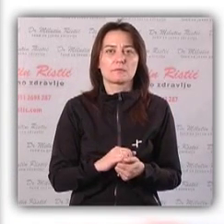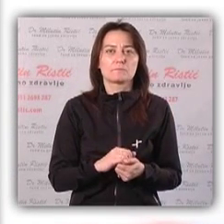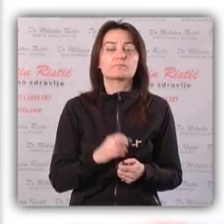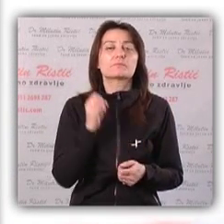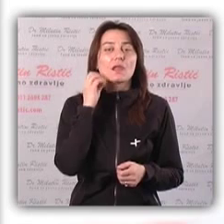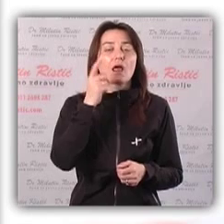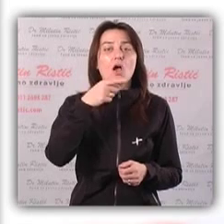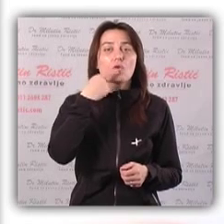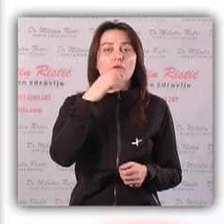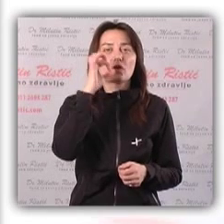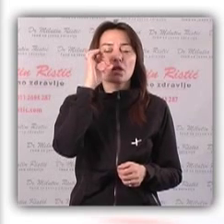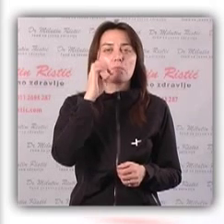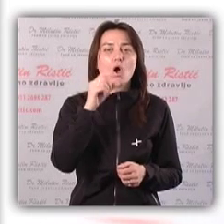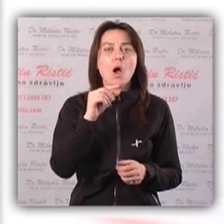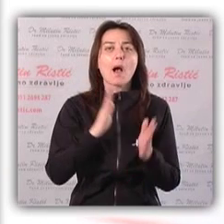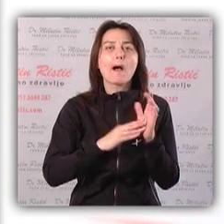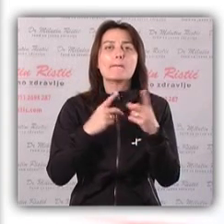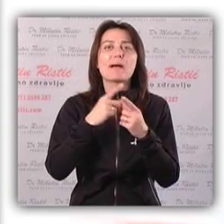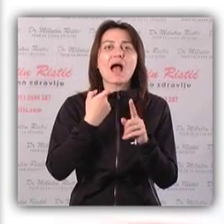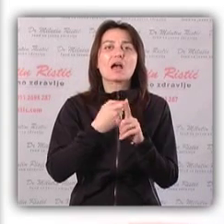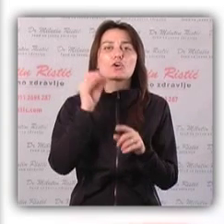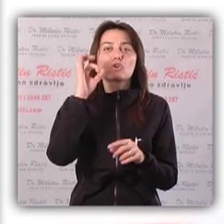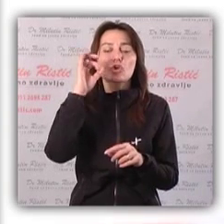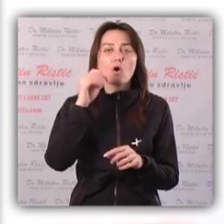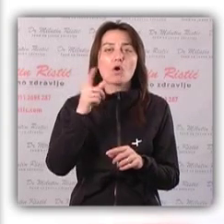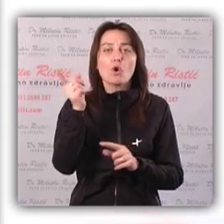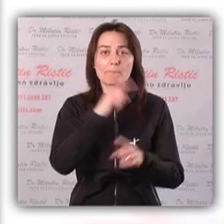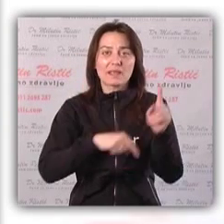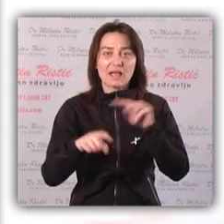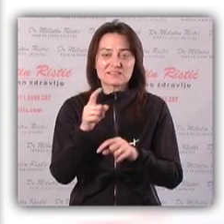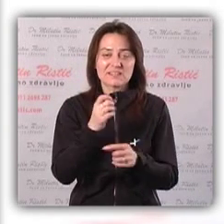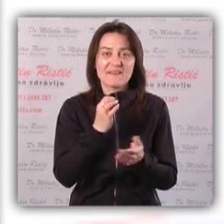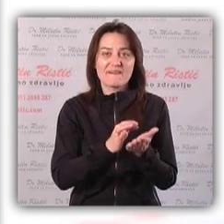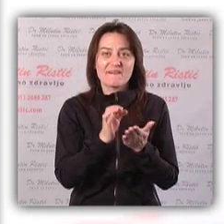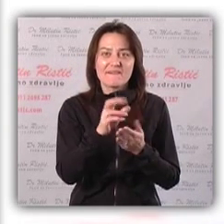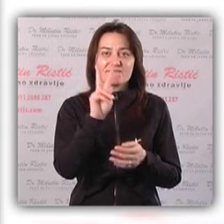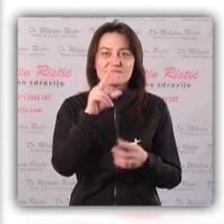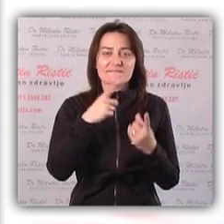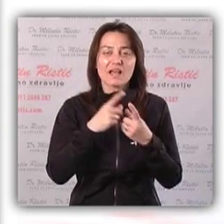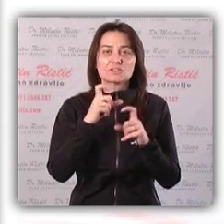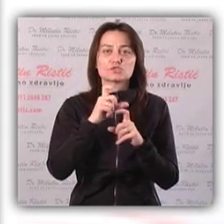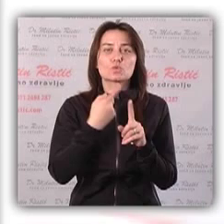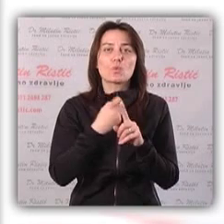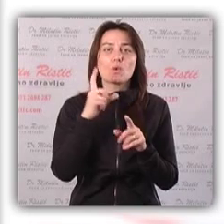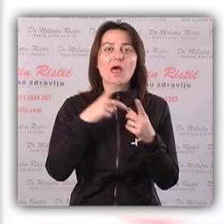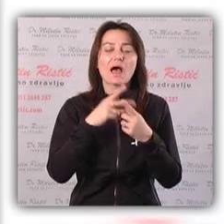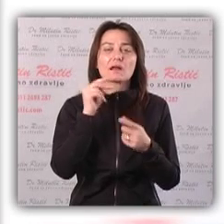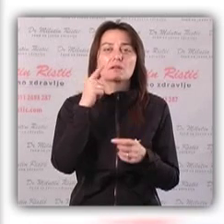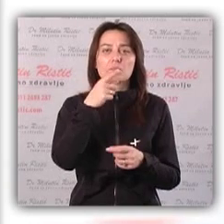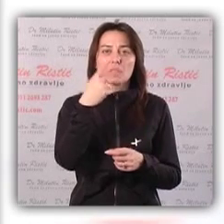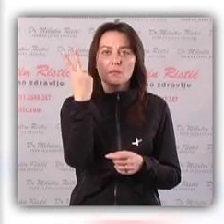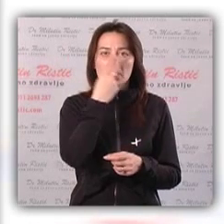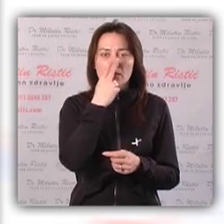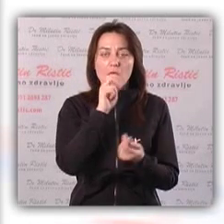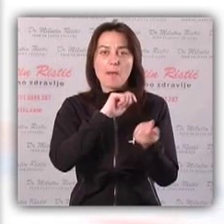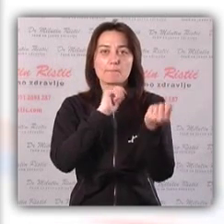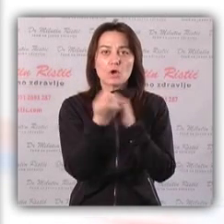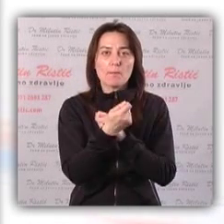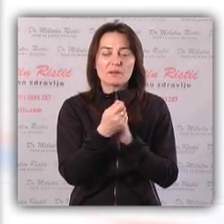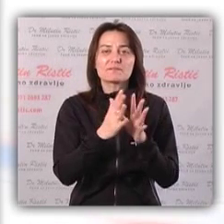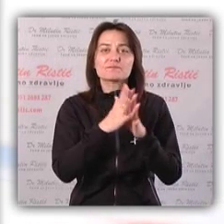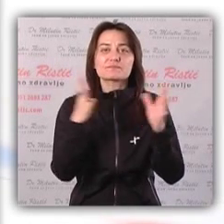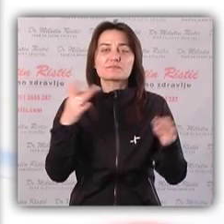polineuropatija. Kada govorimo o makrovaskularnim komplikacijama, te makrovaskularne komplikacije